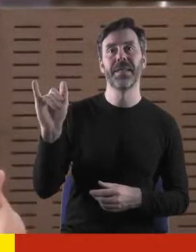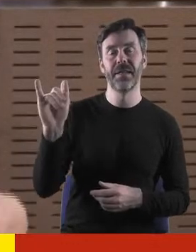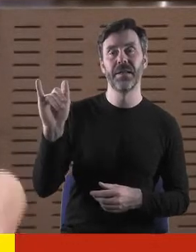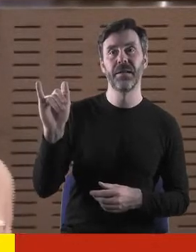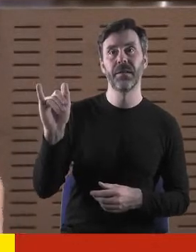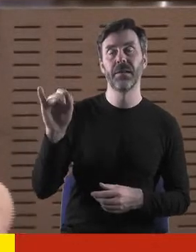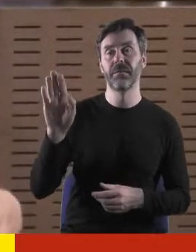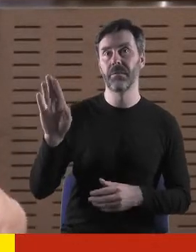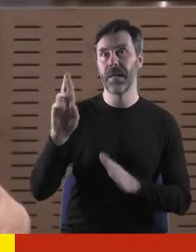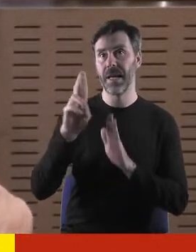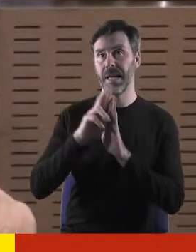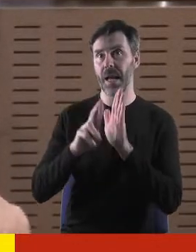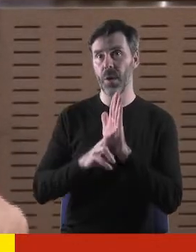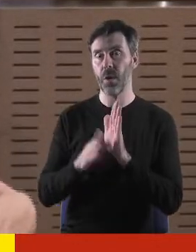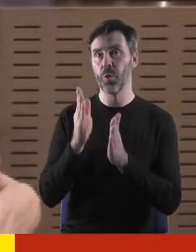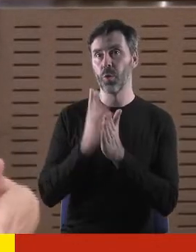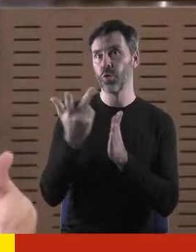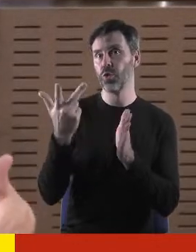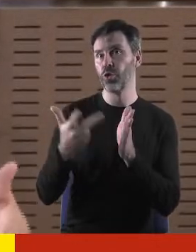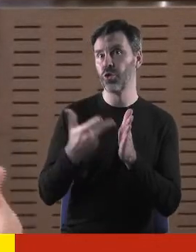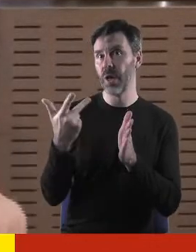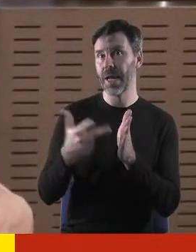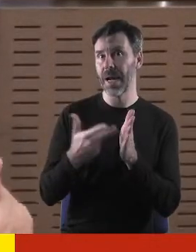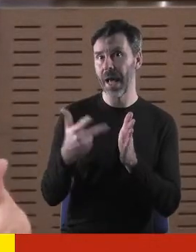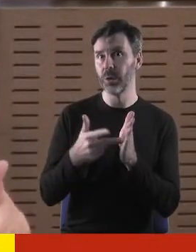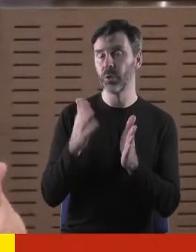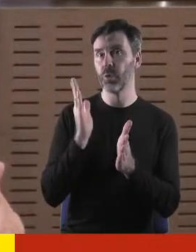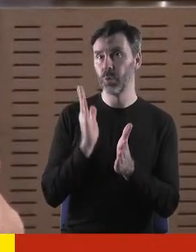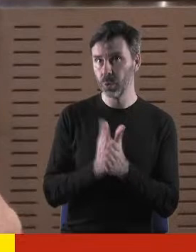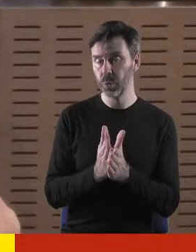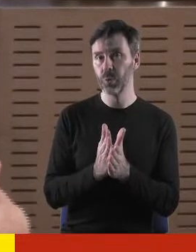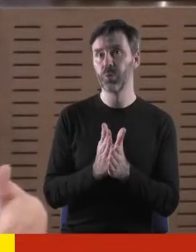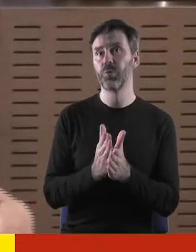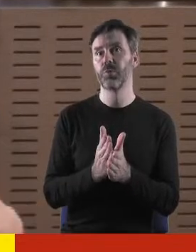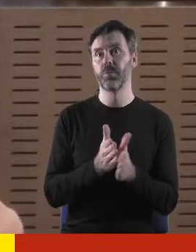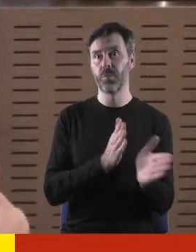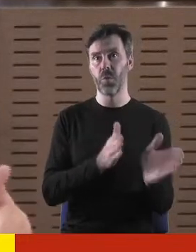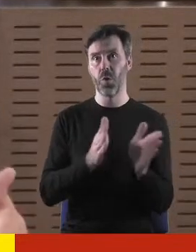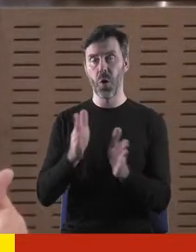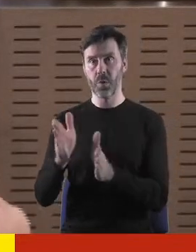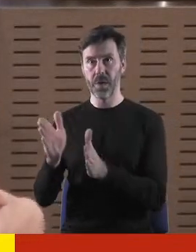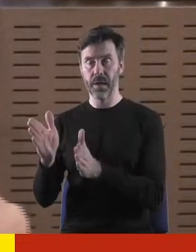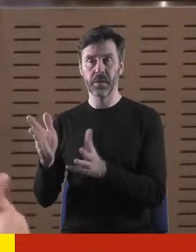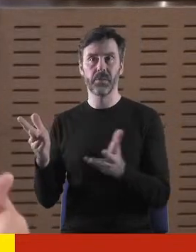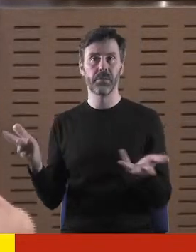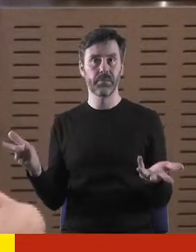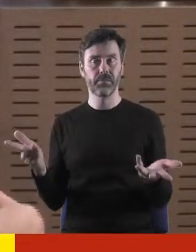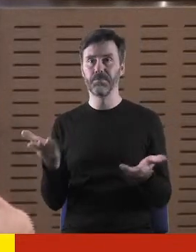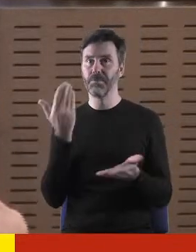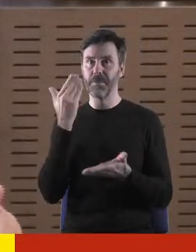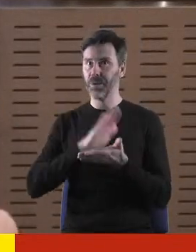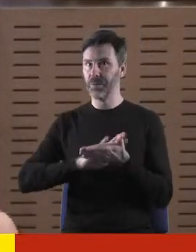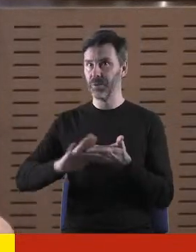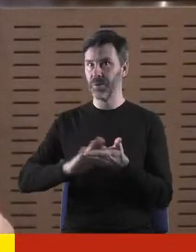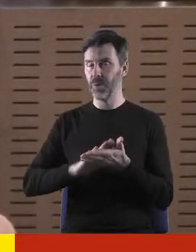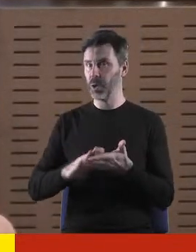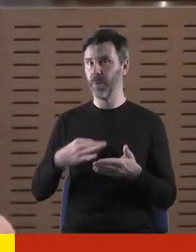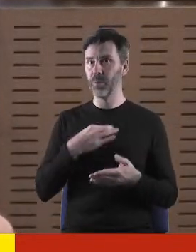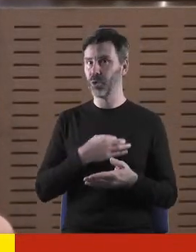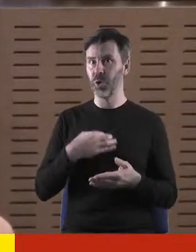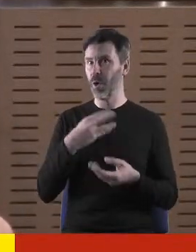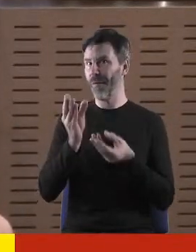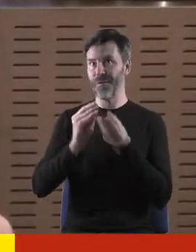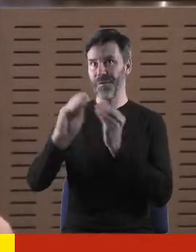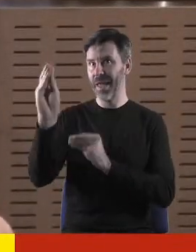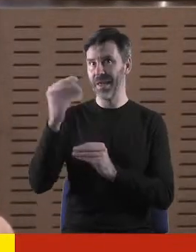z regulaminem zabierał pan głos 3 razy w tym punkcie, aby był porządek w prowadzonych przeze mnie obradach. W tym punkcie bardzo mi przykro, panu radnemu